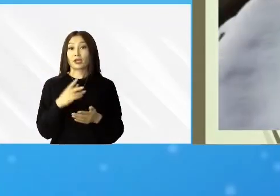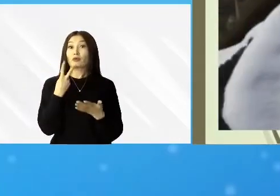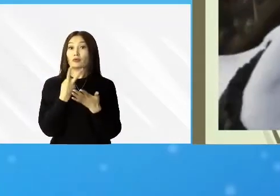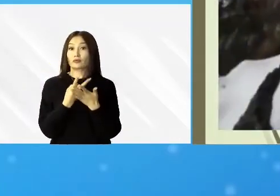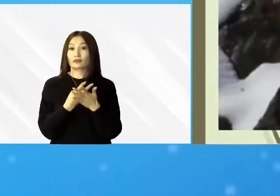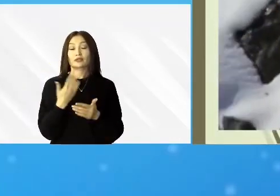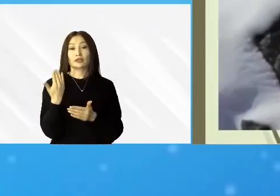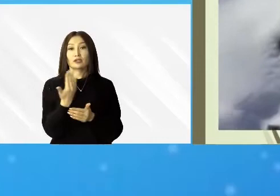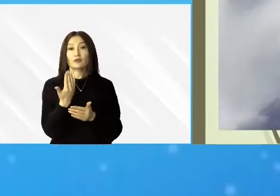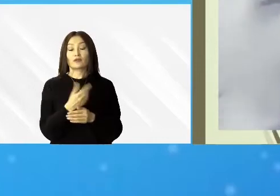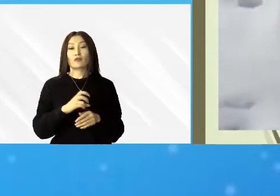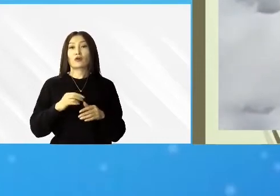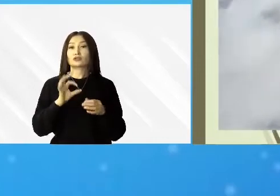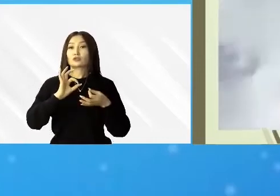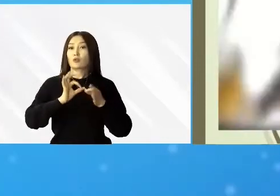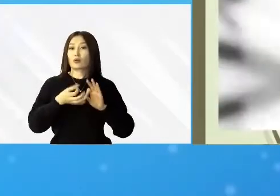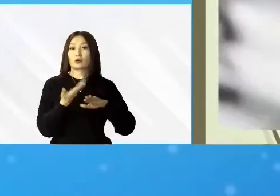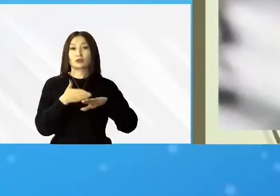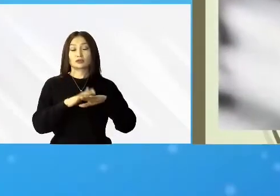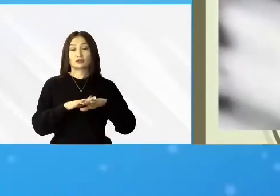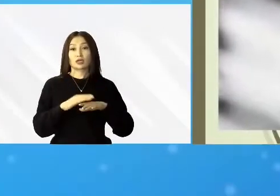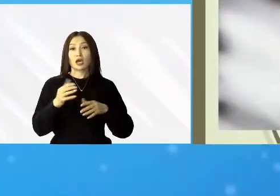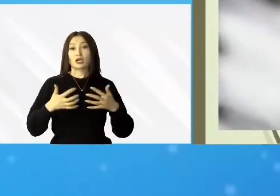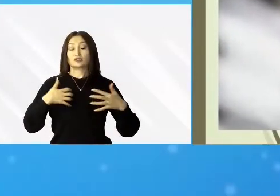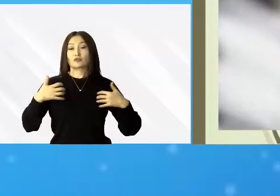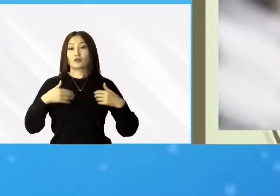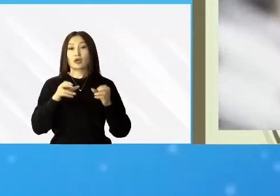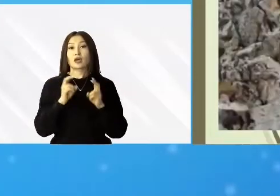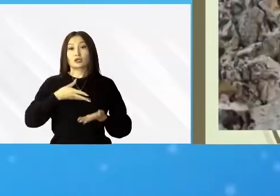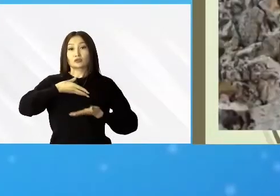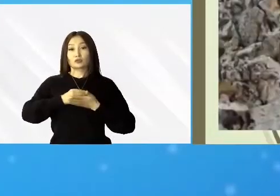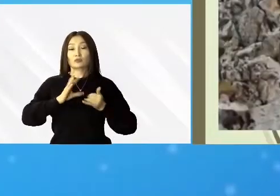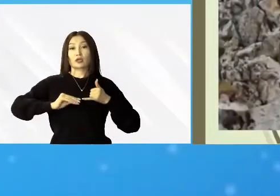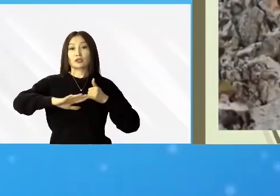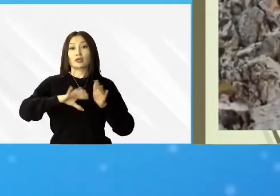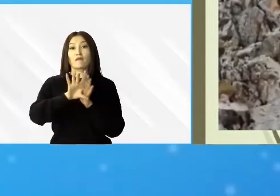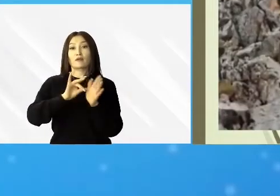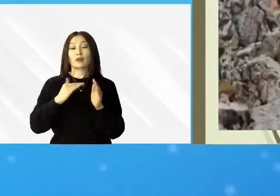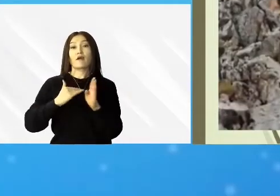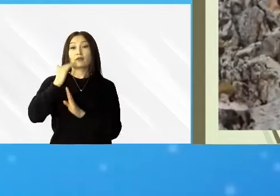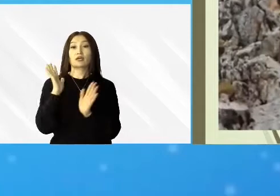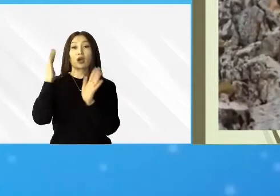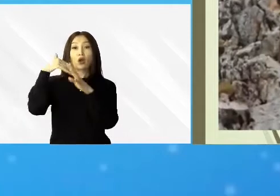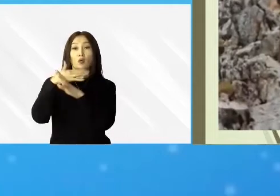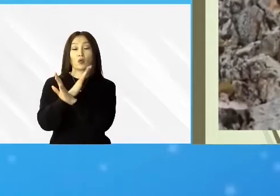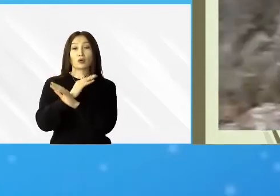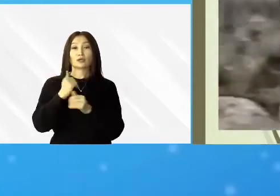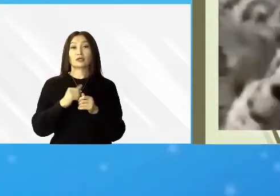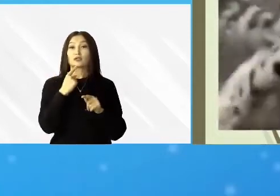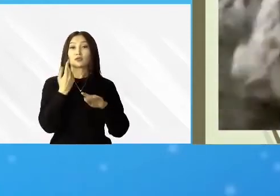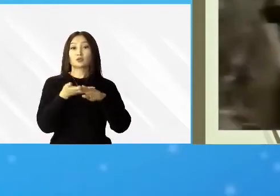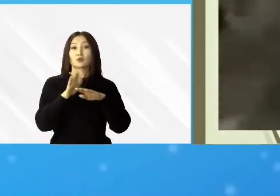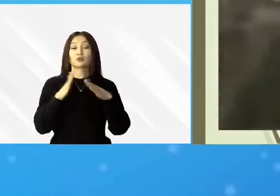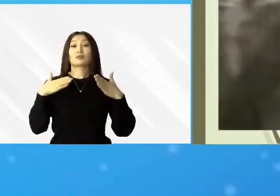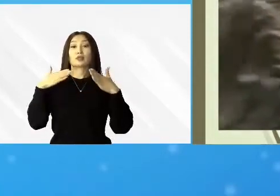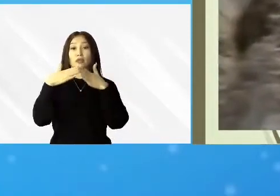Увидеть ирбиса в дикой природе довольно сложно. Ведь животное в качестве собственной территории выбирают высокогорья с обрывистыми ущельями, где,